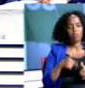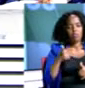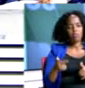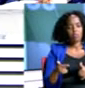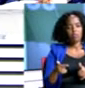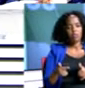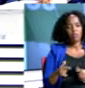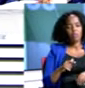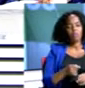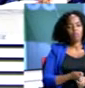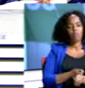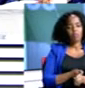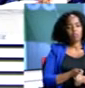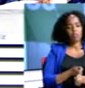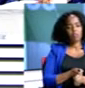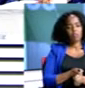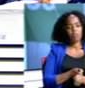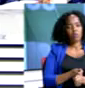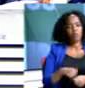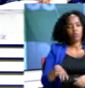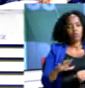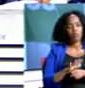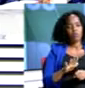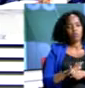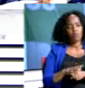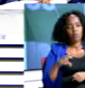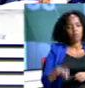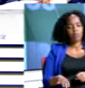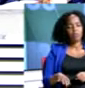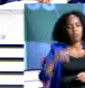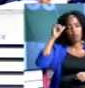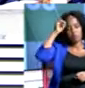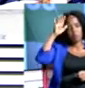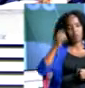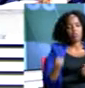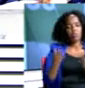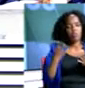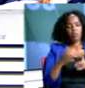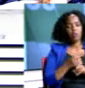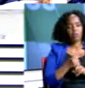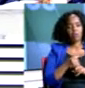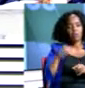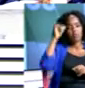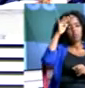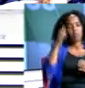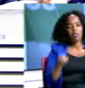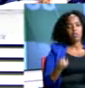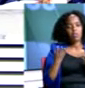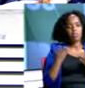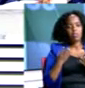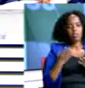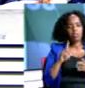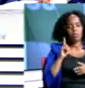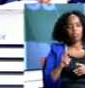gafinne de fandanenam kana dabasani gucisu sun danda fakkena nam bayyo qabate namni bayyen bakkit fi danjiraju